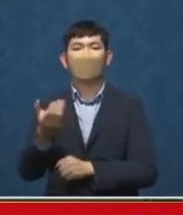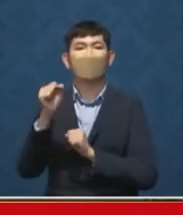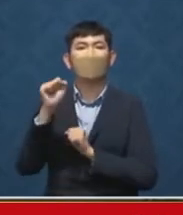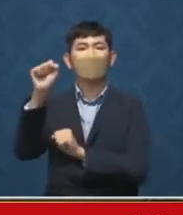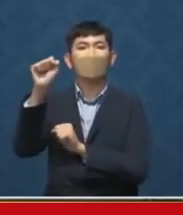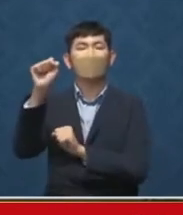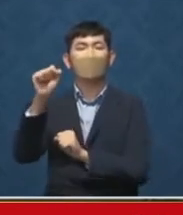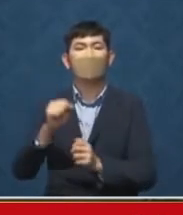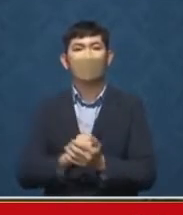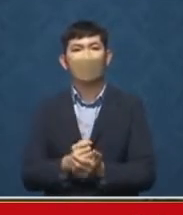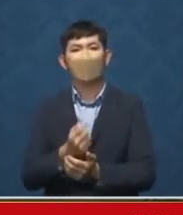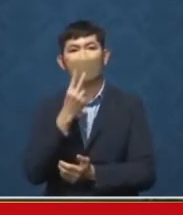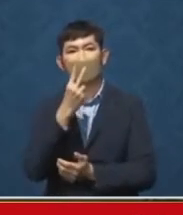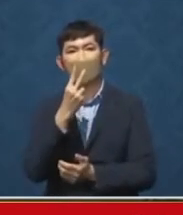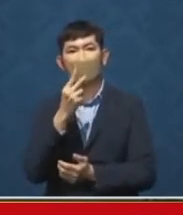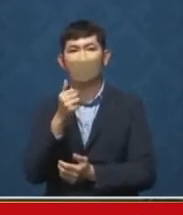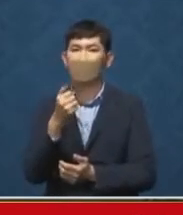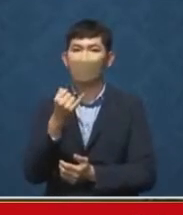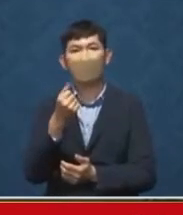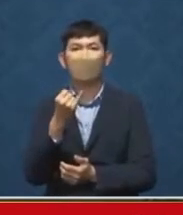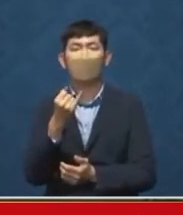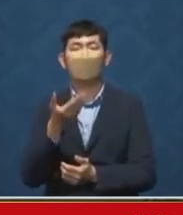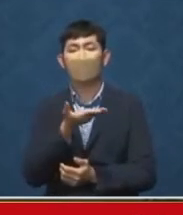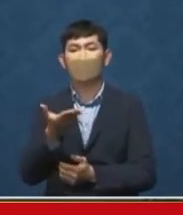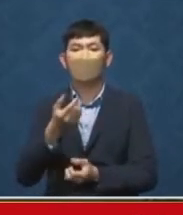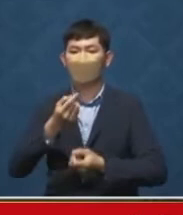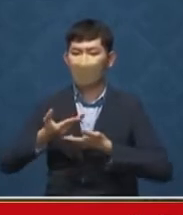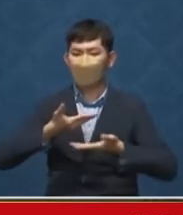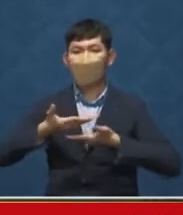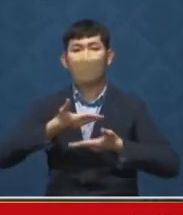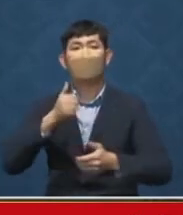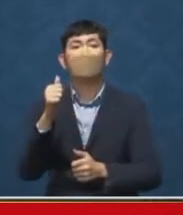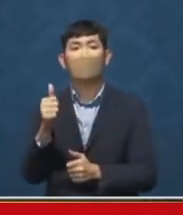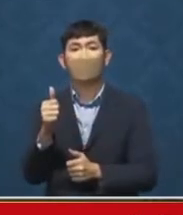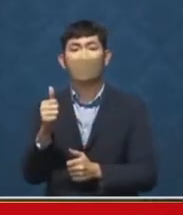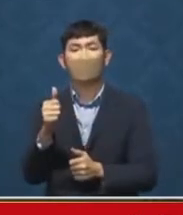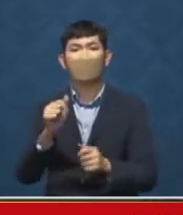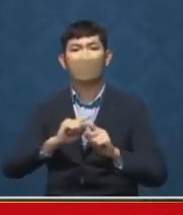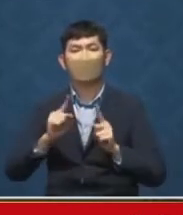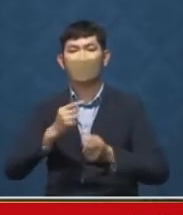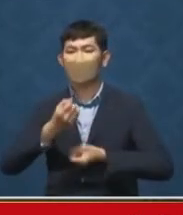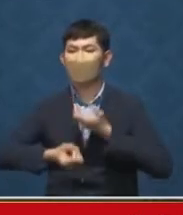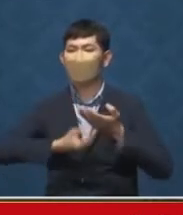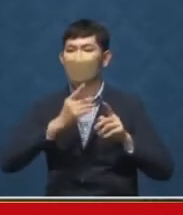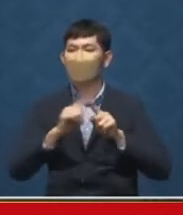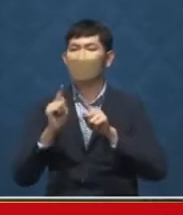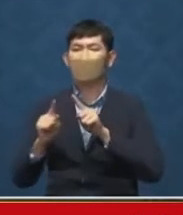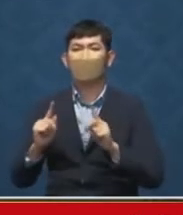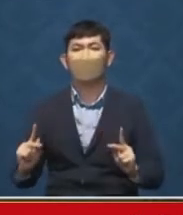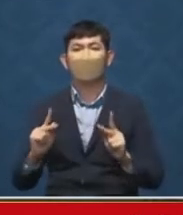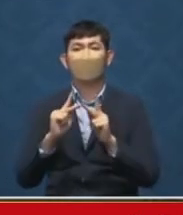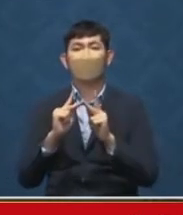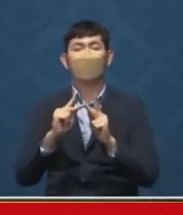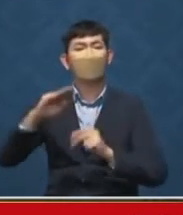แล้วให้สภาผู้แทนราษฎรเป็นคนออกดูดีชั่วทีห่างยังไงพวกเราก็ยังได้พูดคุยกันใน